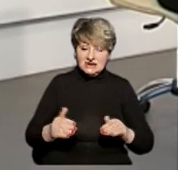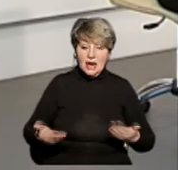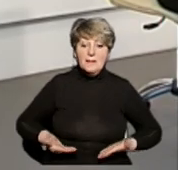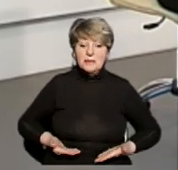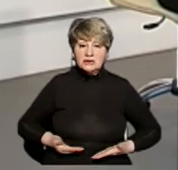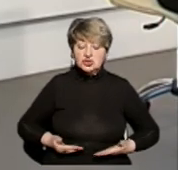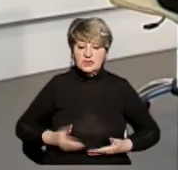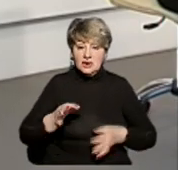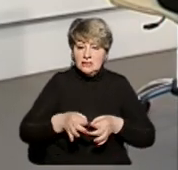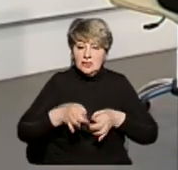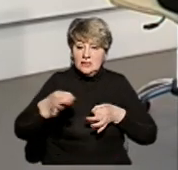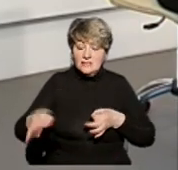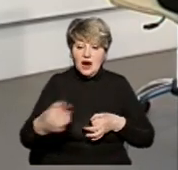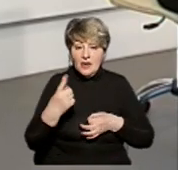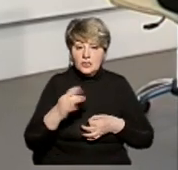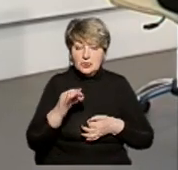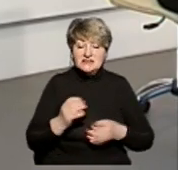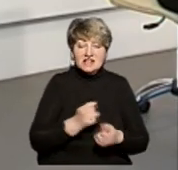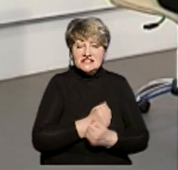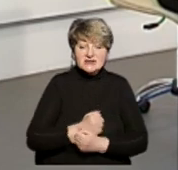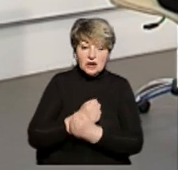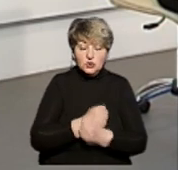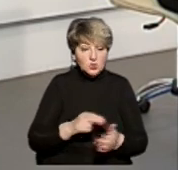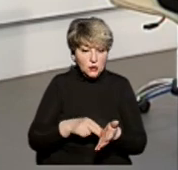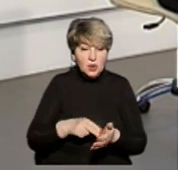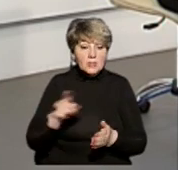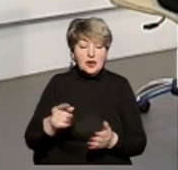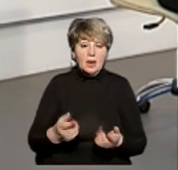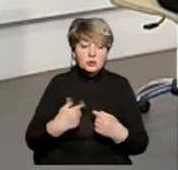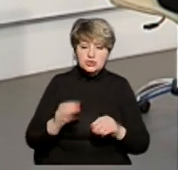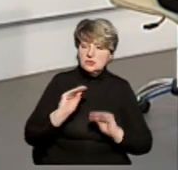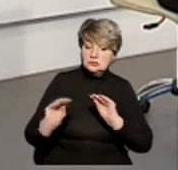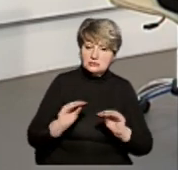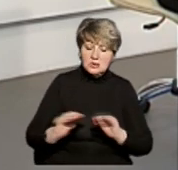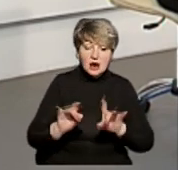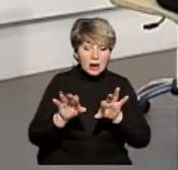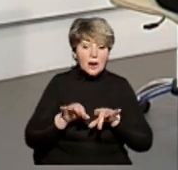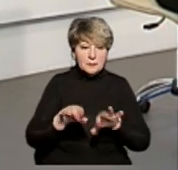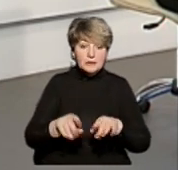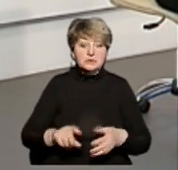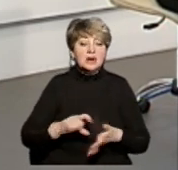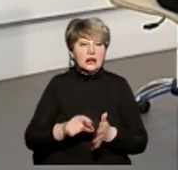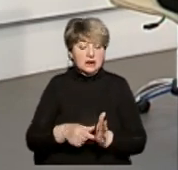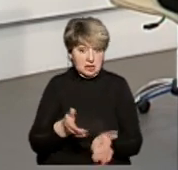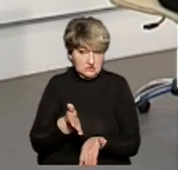одному з санаторіїв міста Черкаси. Там обладнали для них комп'ютерний клас, є можливість